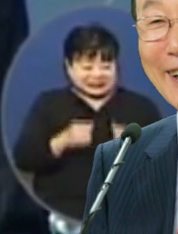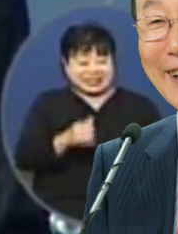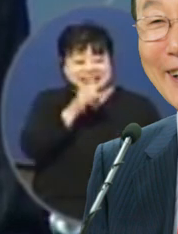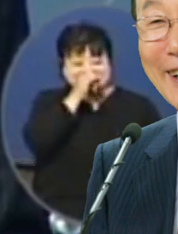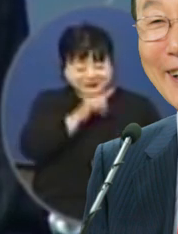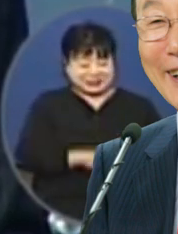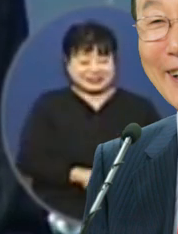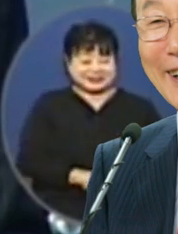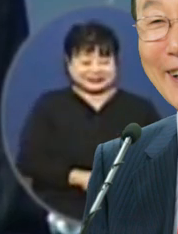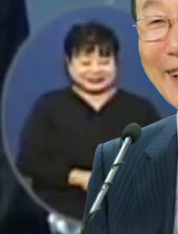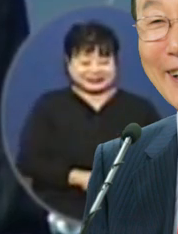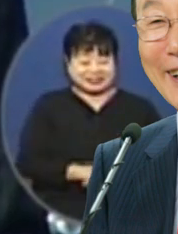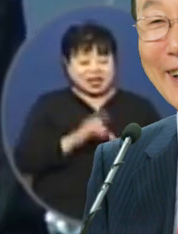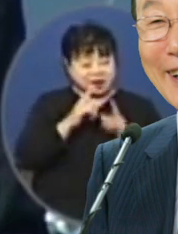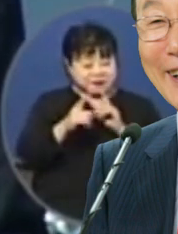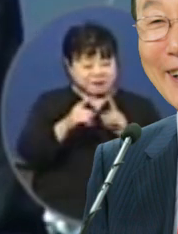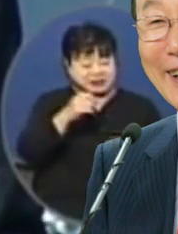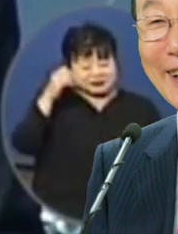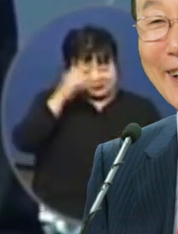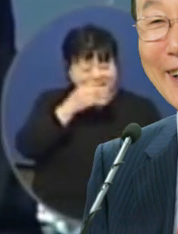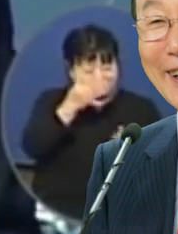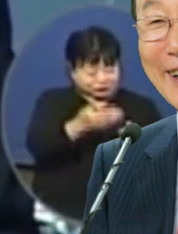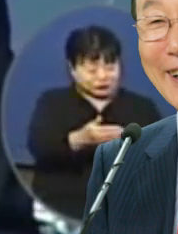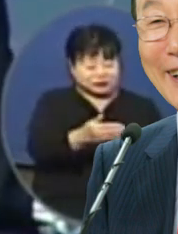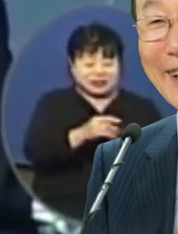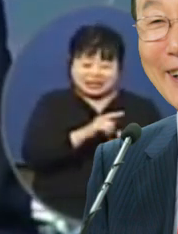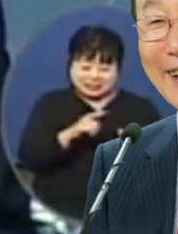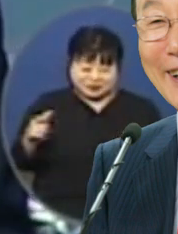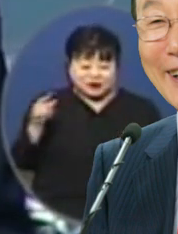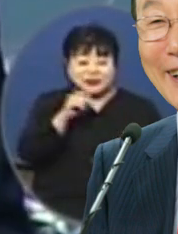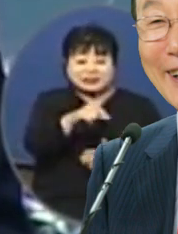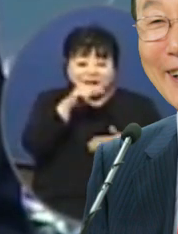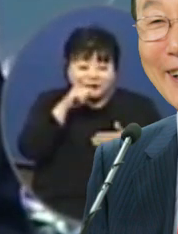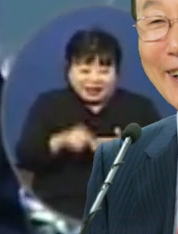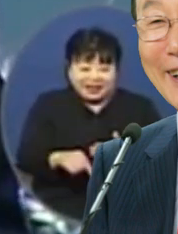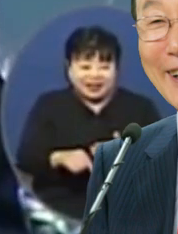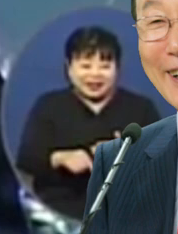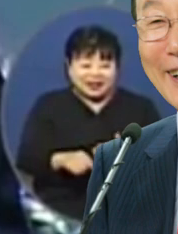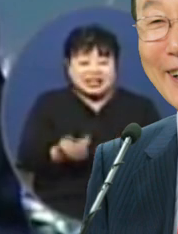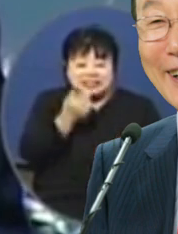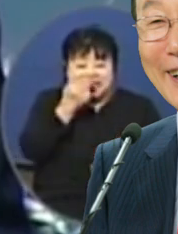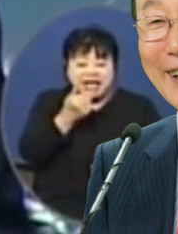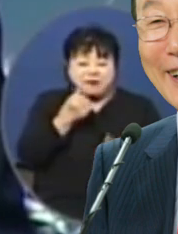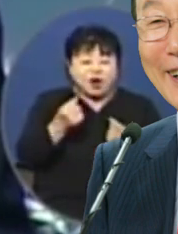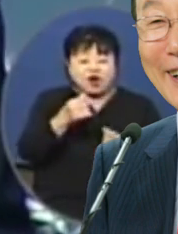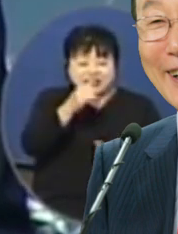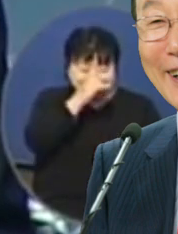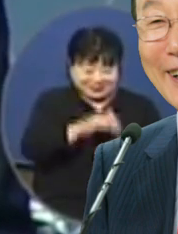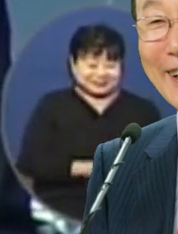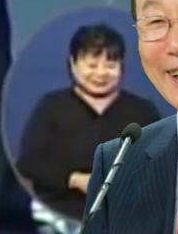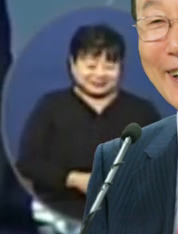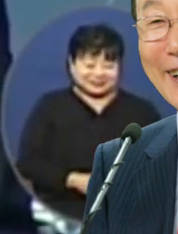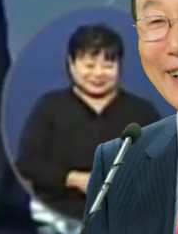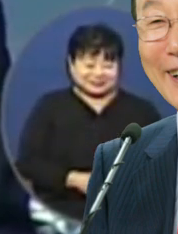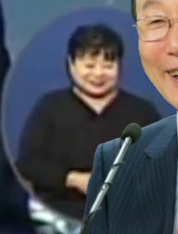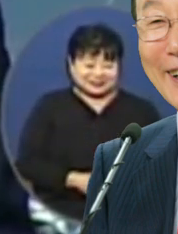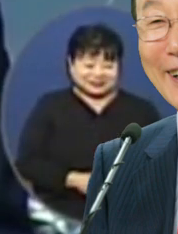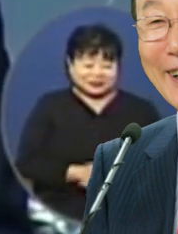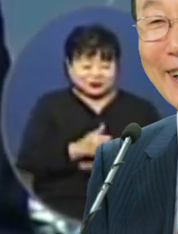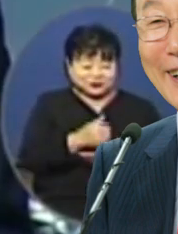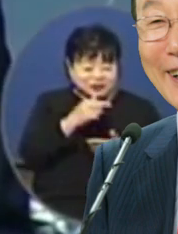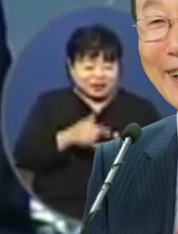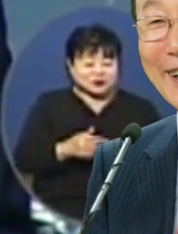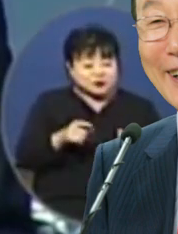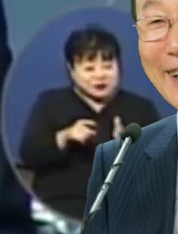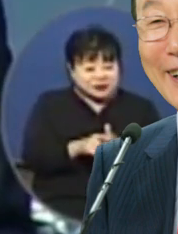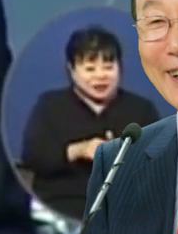것입니다. 말씀은 그냥 주는 교훈이 아니라 그 속에 생명이 들어와 있는 것입니다. 주 예수를